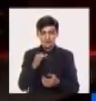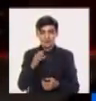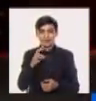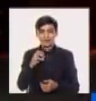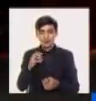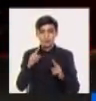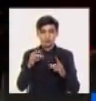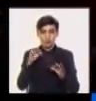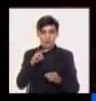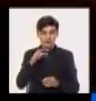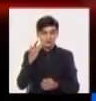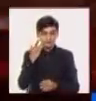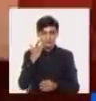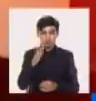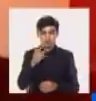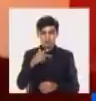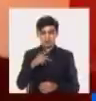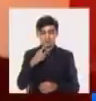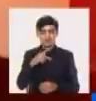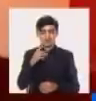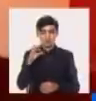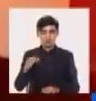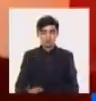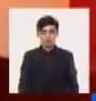сайын 31-ші арнада?